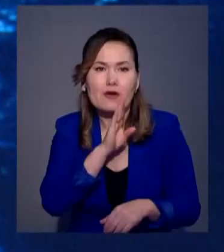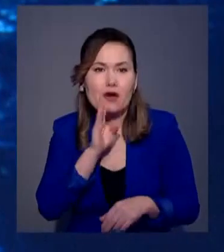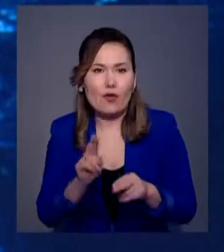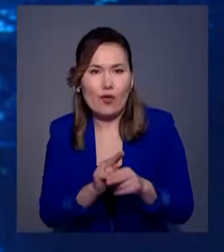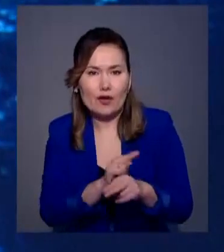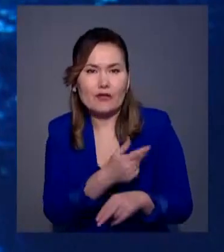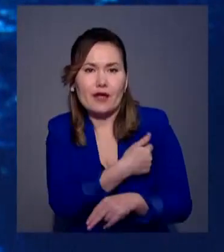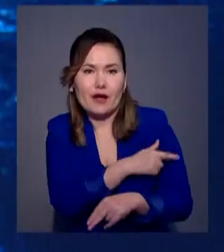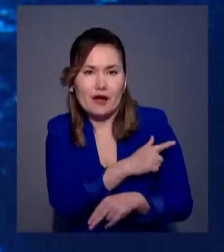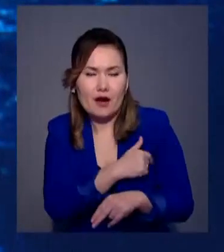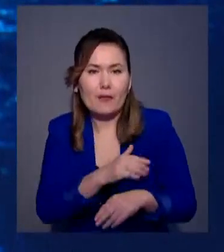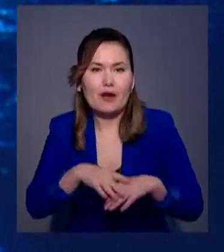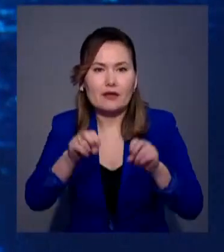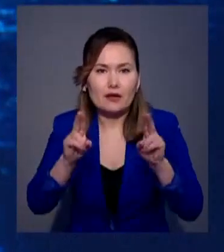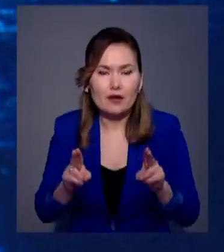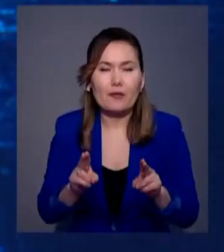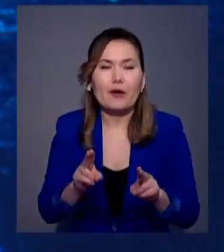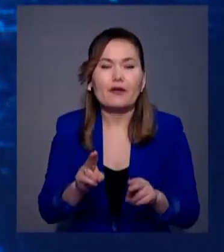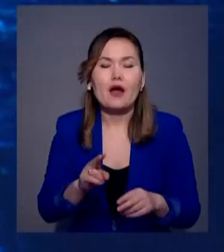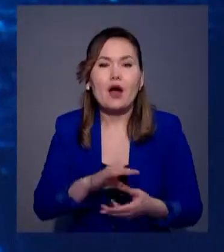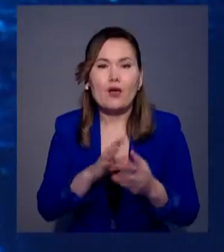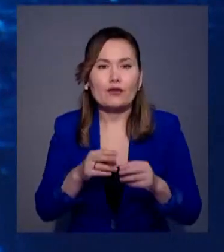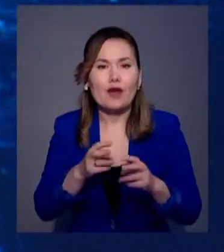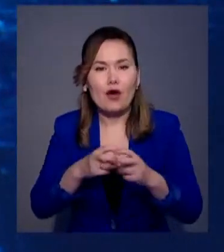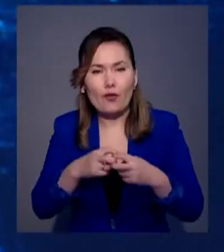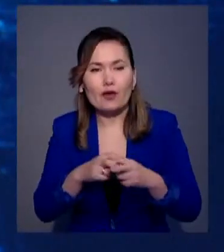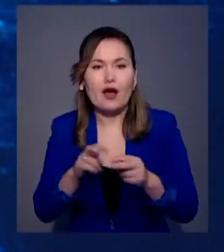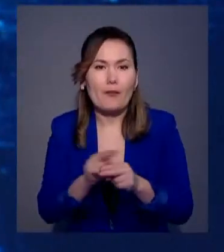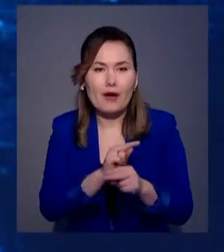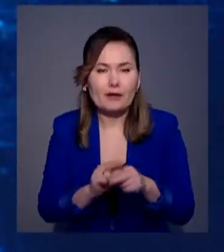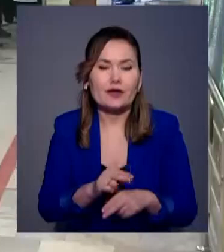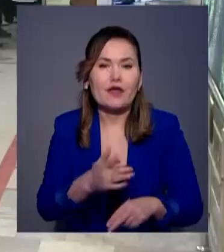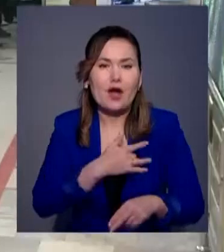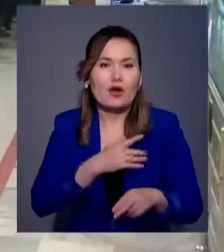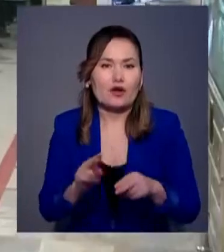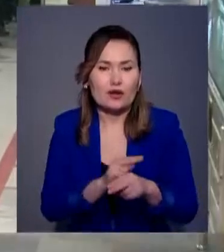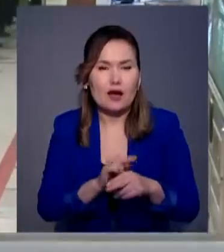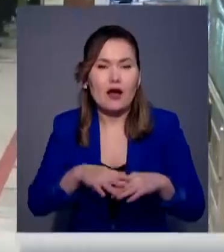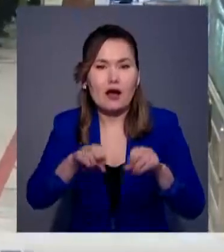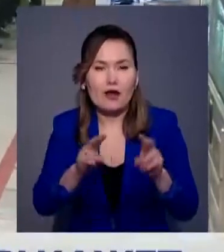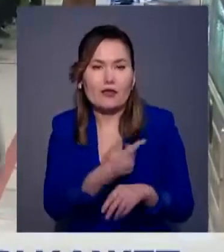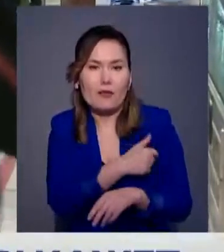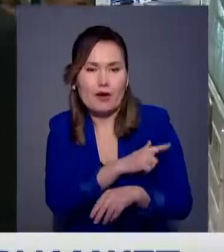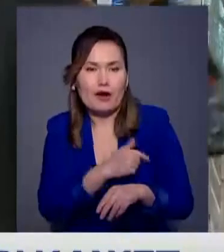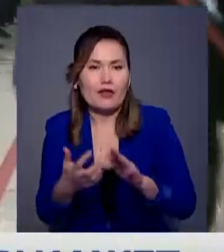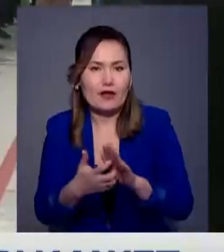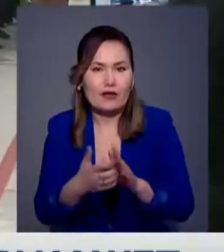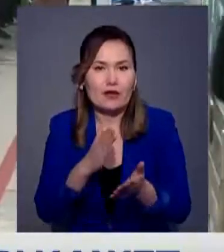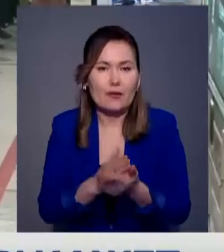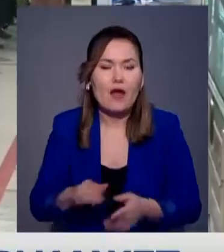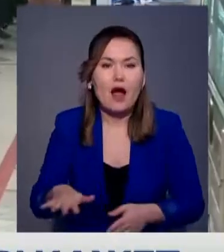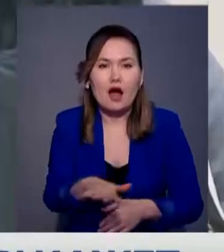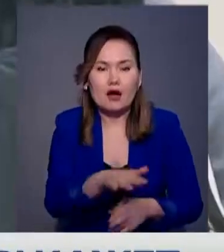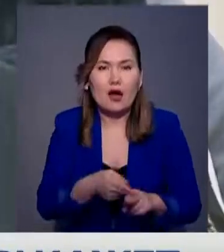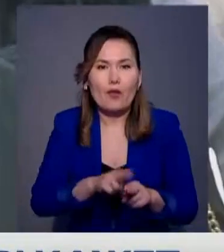акушер, гинеколог, неонатолог, анестезиолог, реаниматолог, кардиолог мамандары жетіспей жатыр. Келелі мәселені шешу үшін аймақта